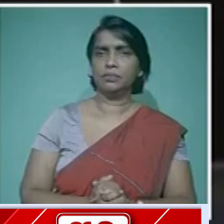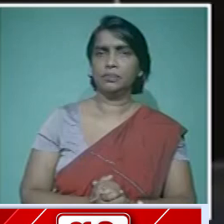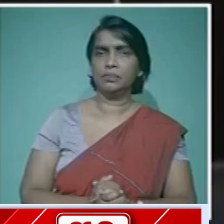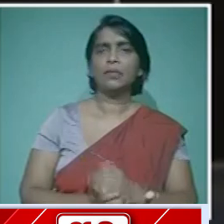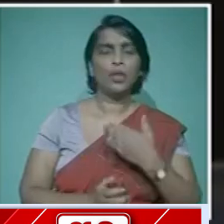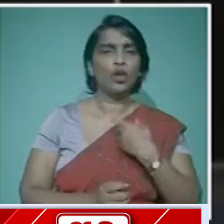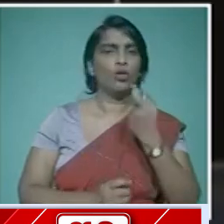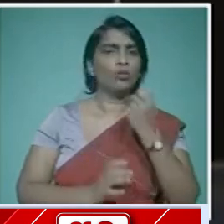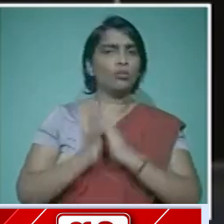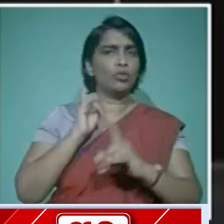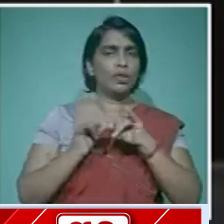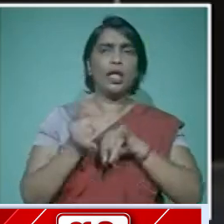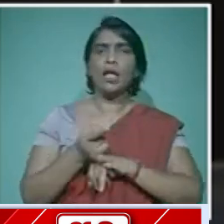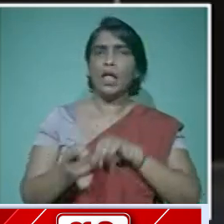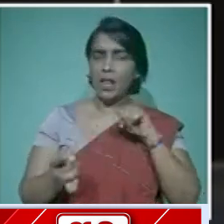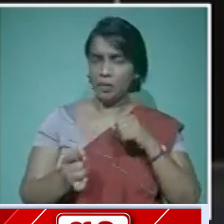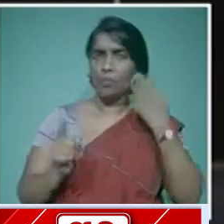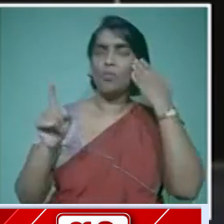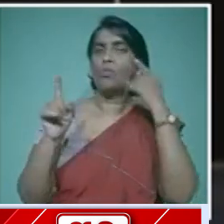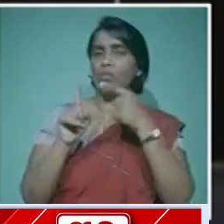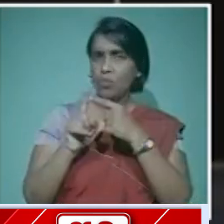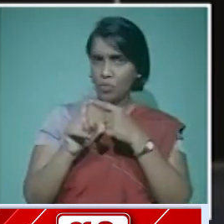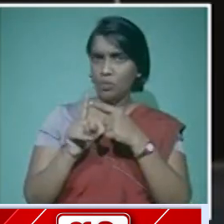අපි මුදල් අමාත්‍යාංශයේ ලේකම්වරයාට ඒ පිළිබඳව